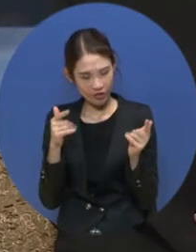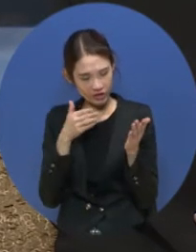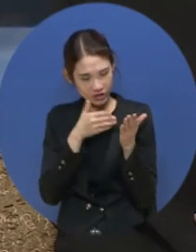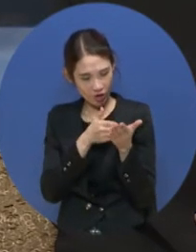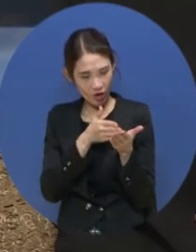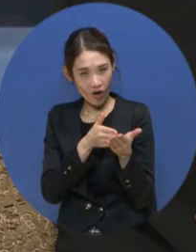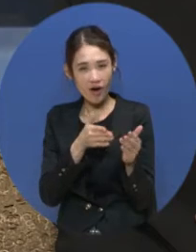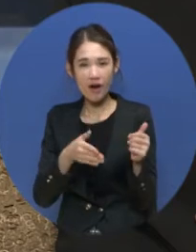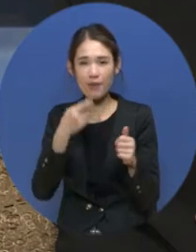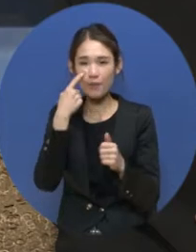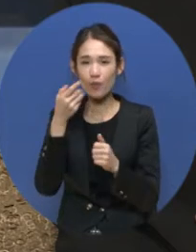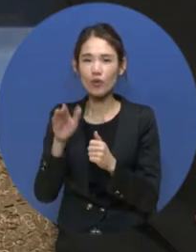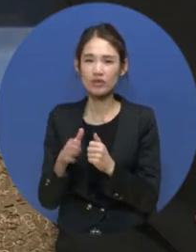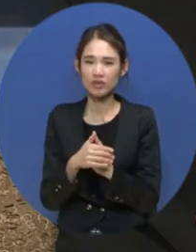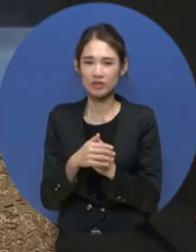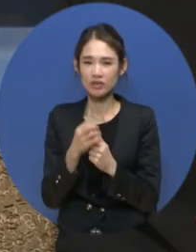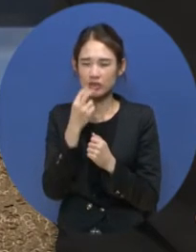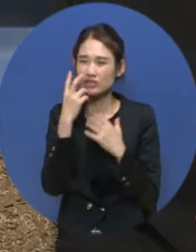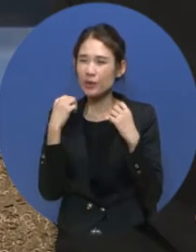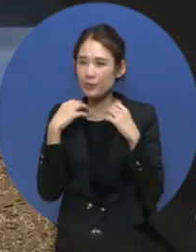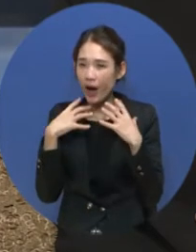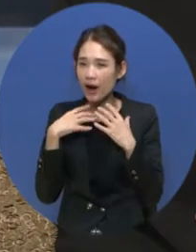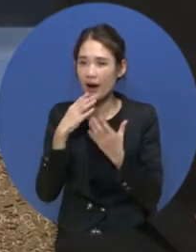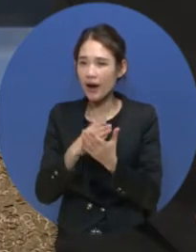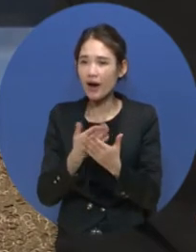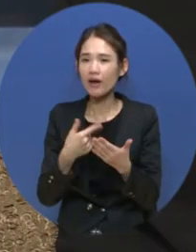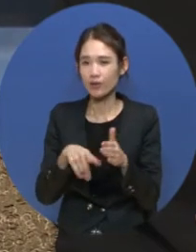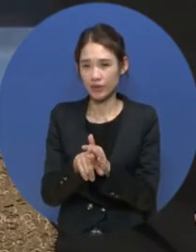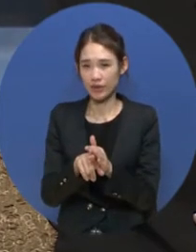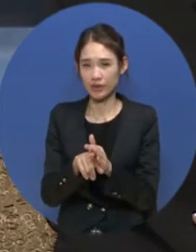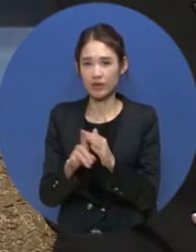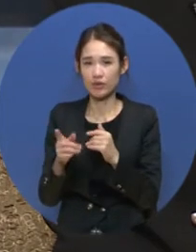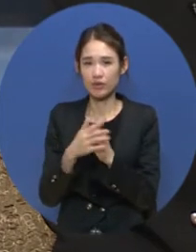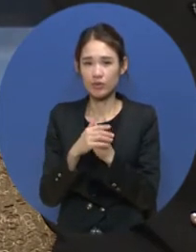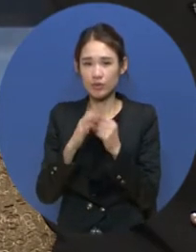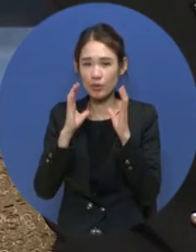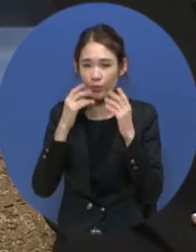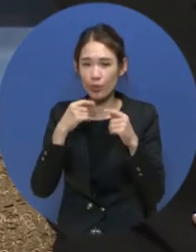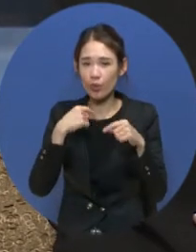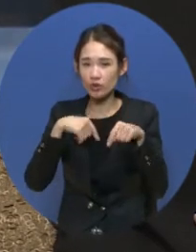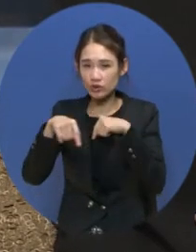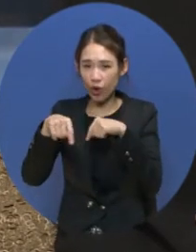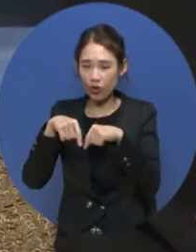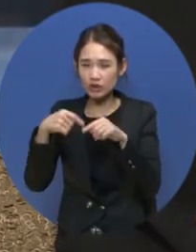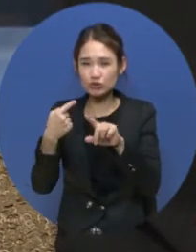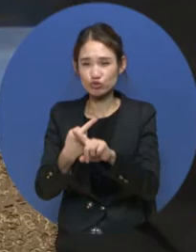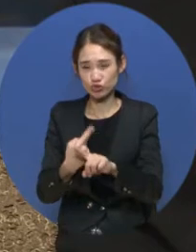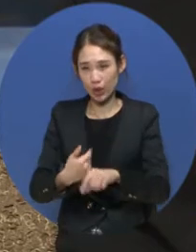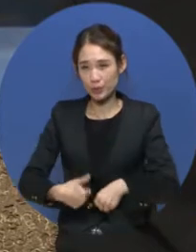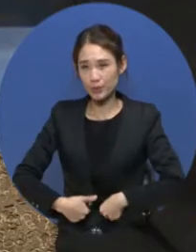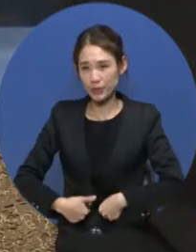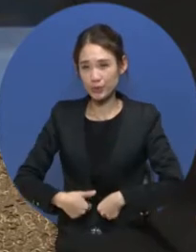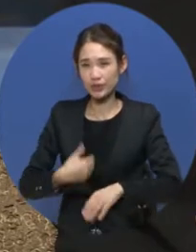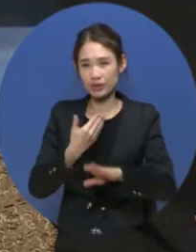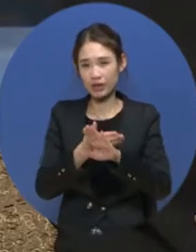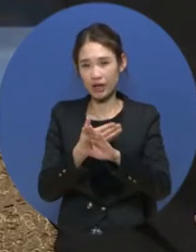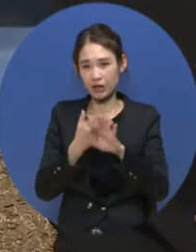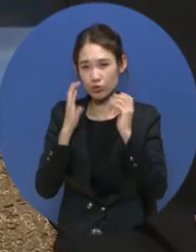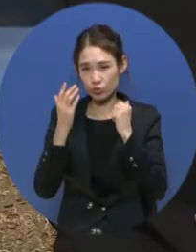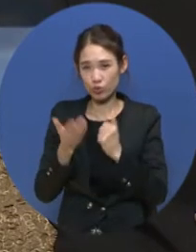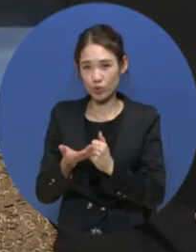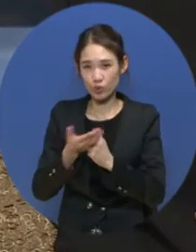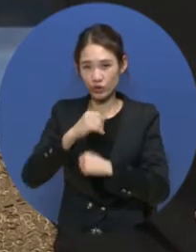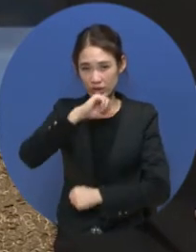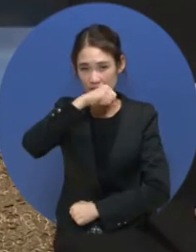있는데, 저희가 겸직을 하지 않기 위해서는 보육 정책도 수정이 돼야 되고, 그에 따른 보육